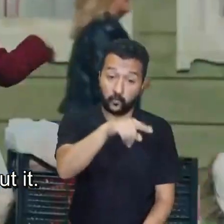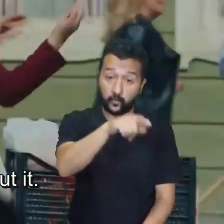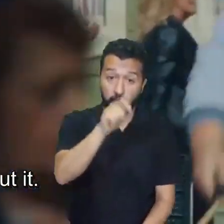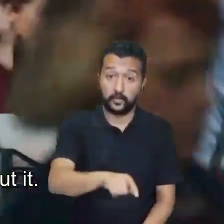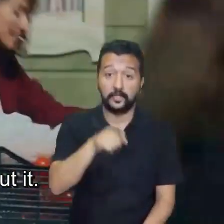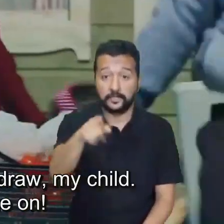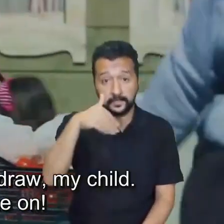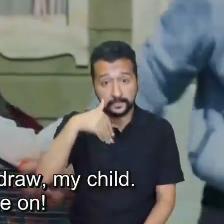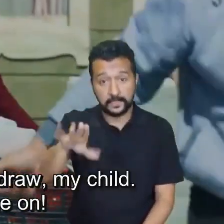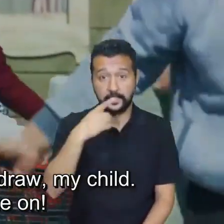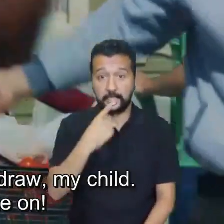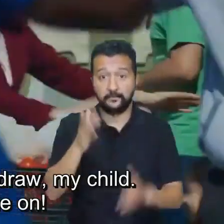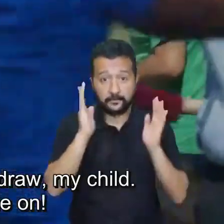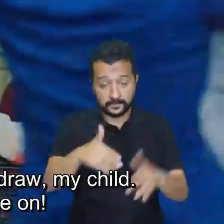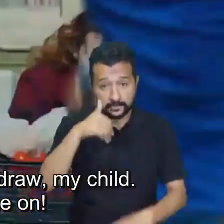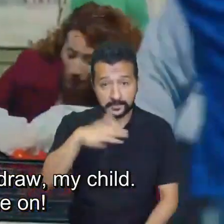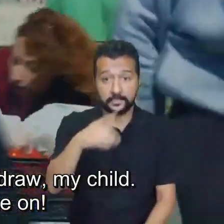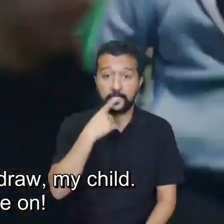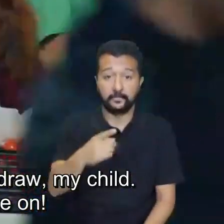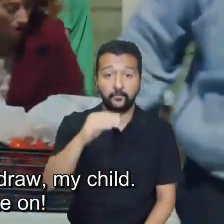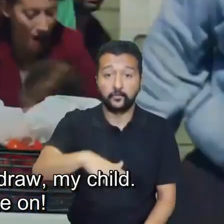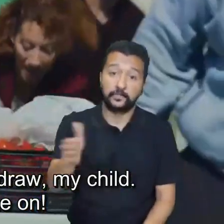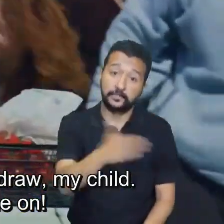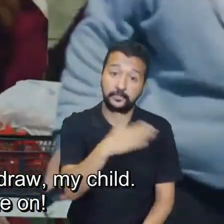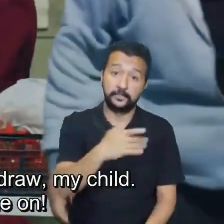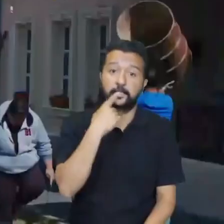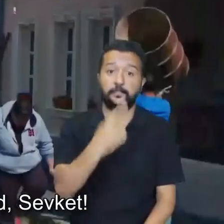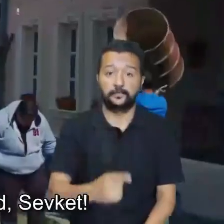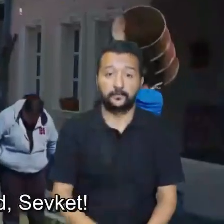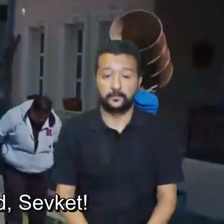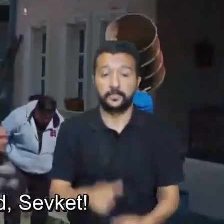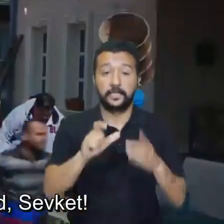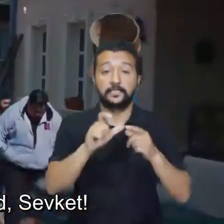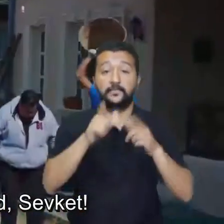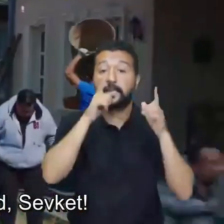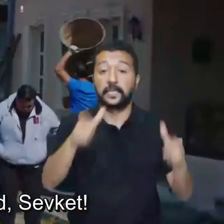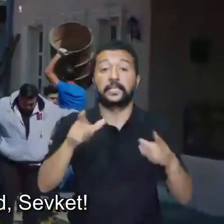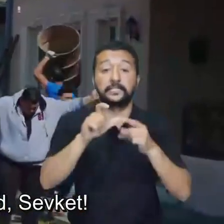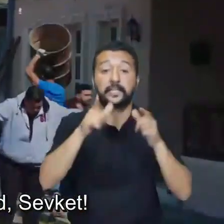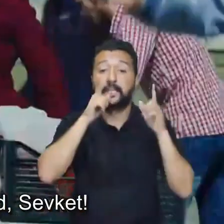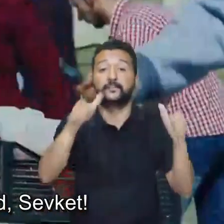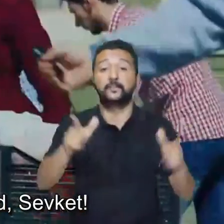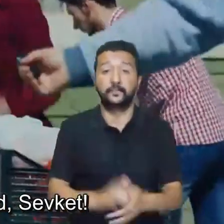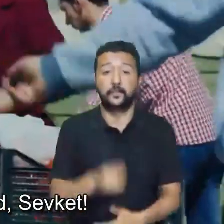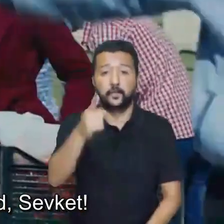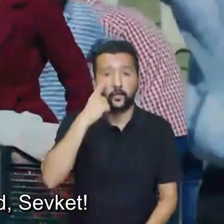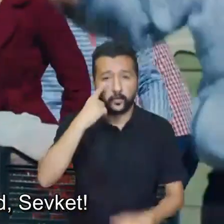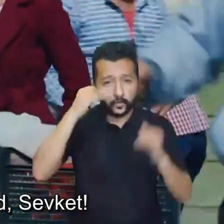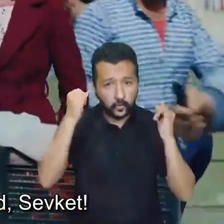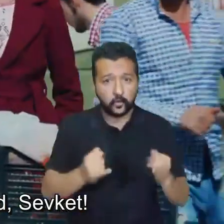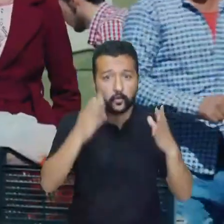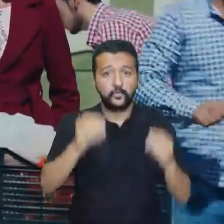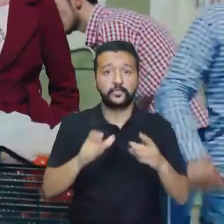koy. Yavrucuğum çekilin ayağımın altından. Çekilin çocuğum hadi şu tarafa hadi. Şevket, Şevket. Gözün kör